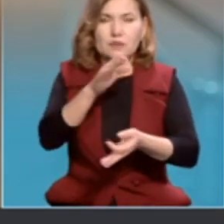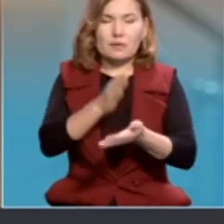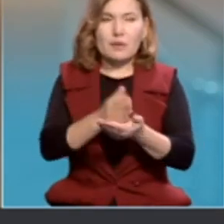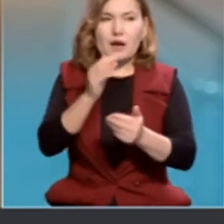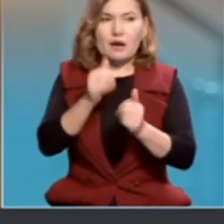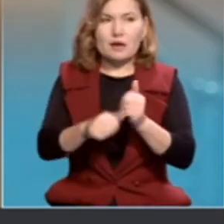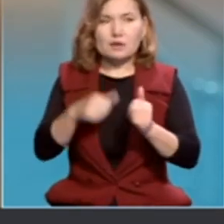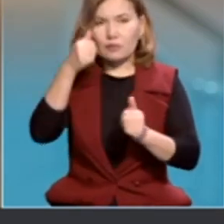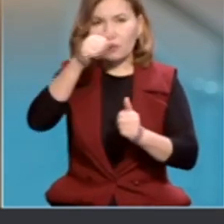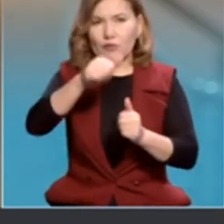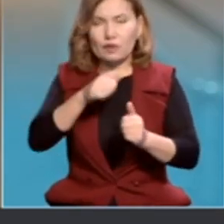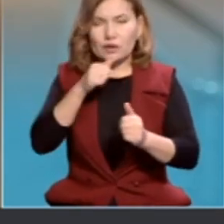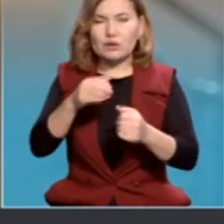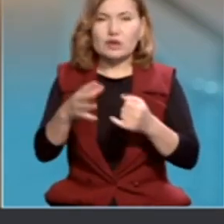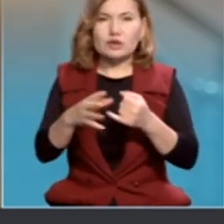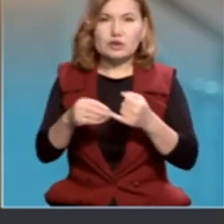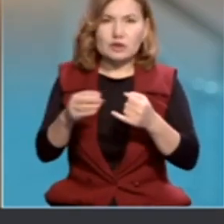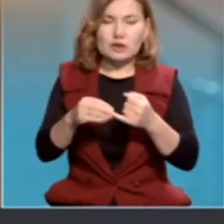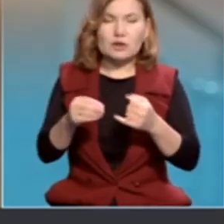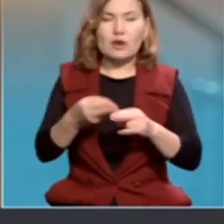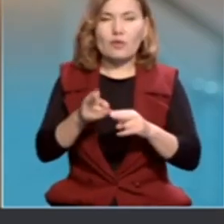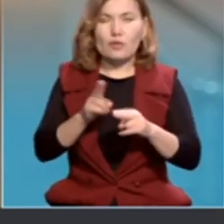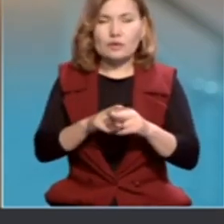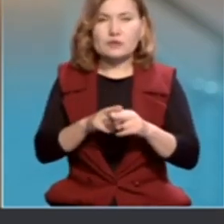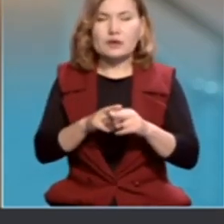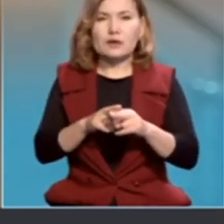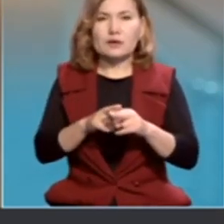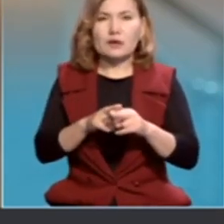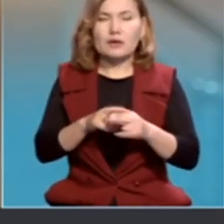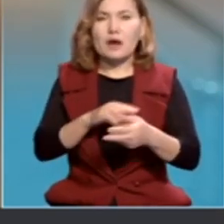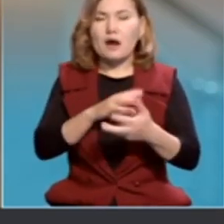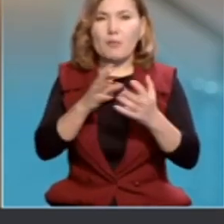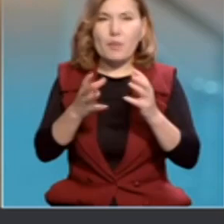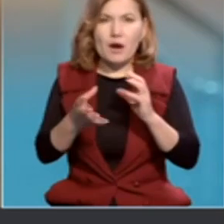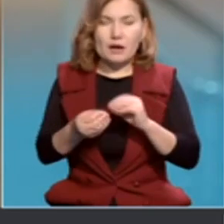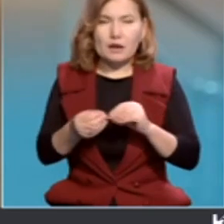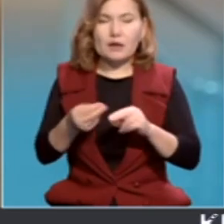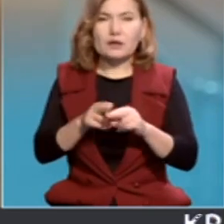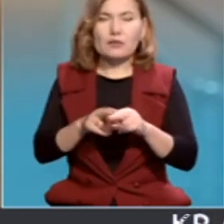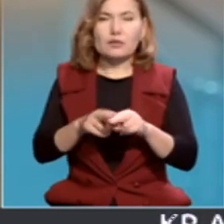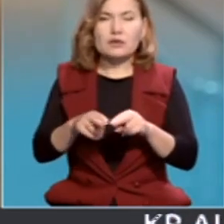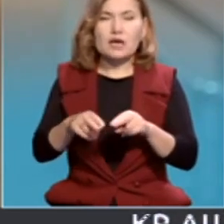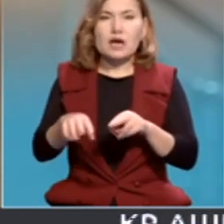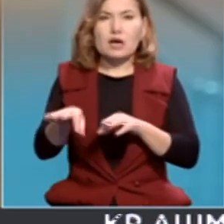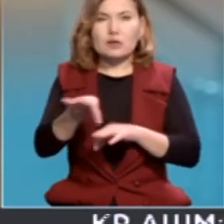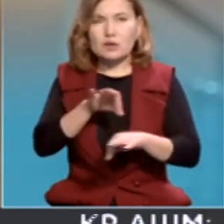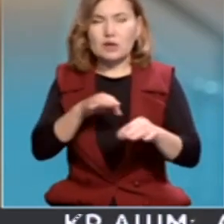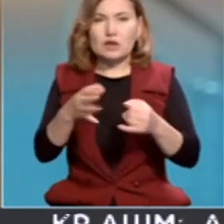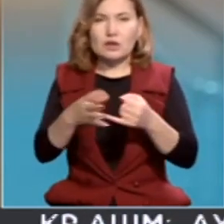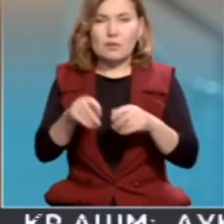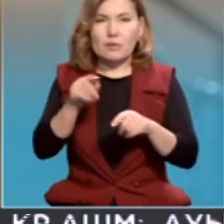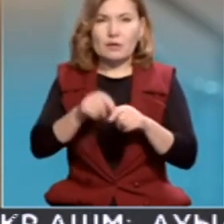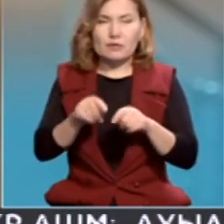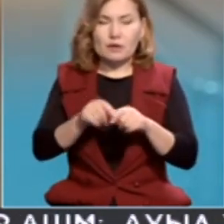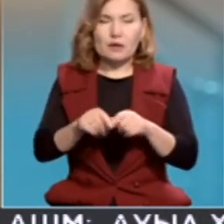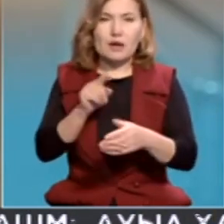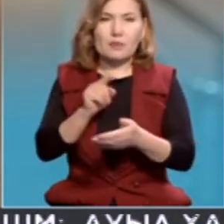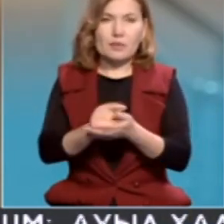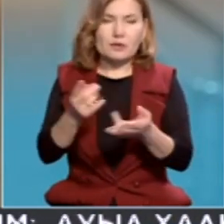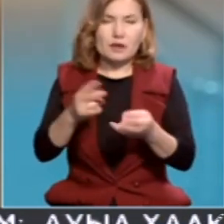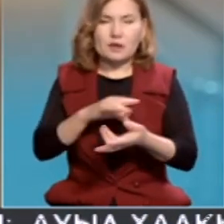жылға мынау экологиялық жағдайлар, антропогендік жағдайлар, тағы да басқа тиімсіз пайдалану